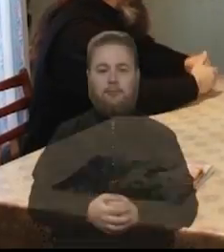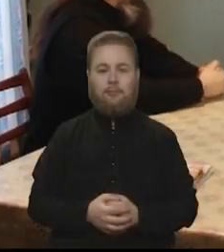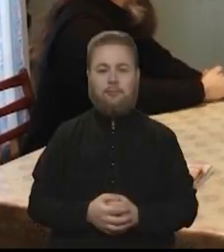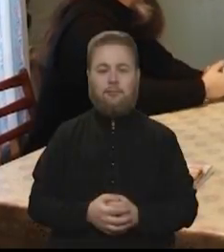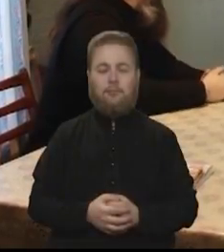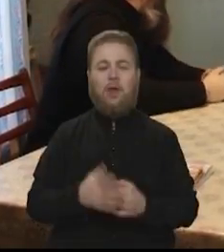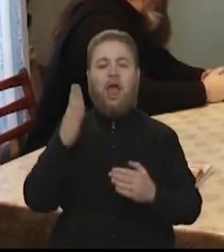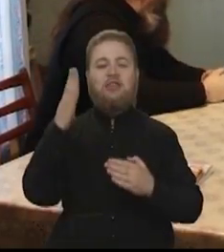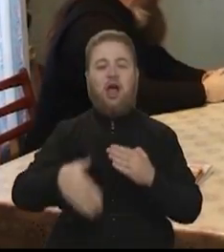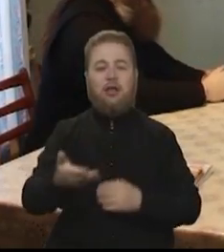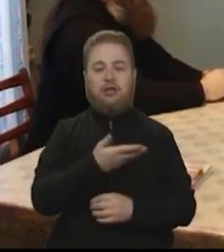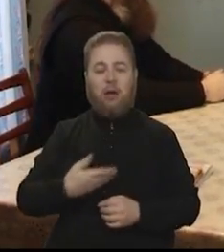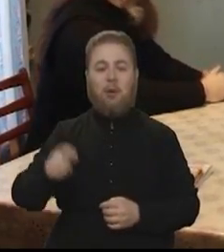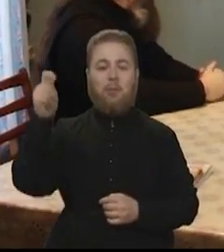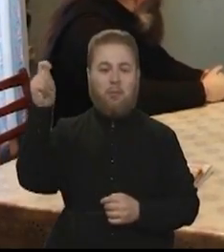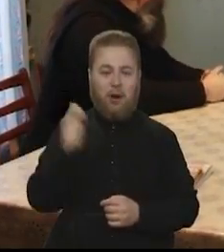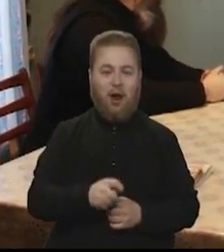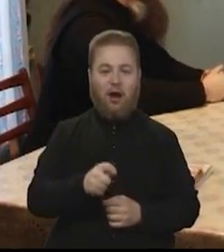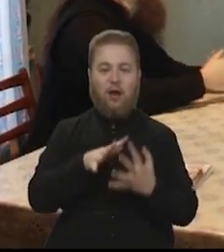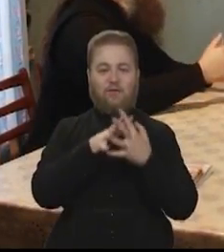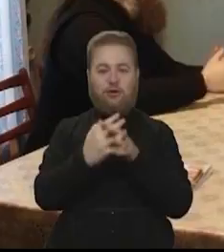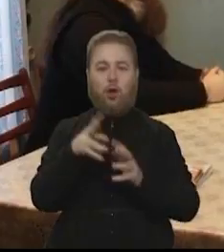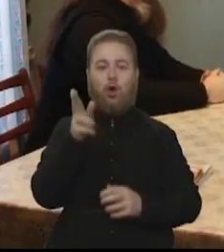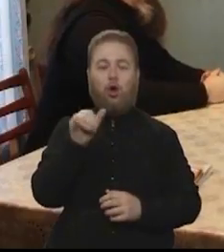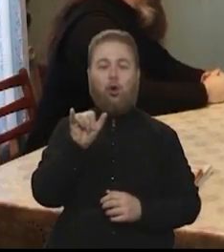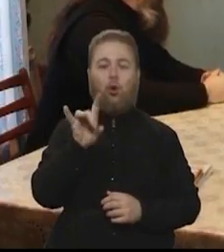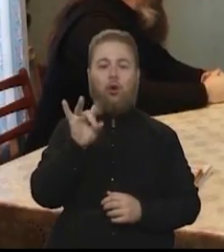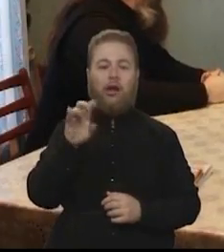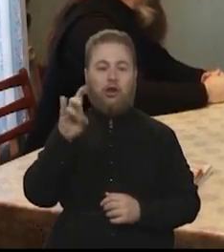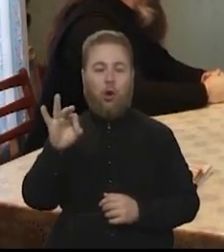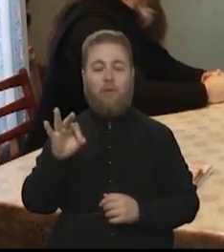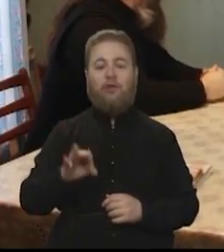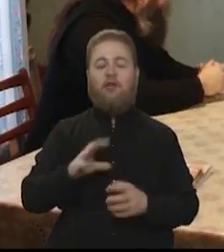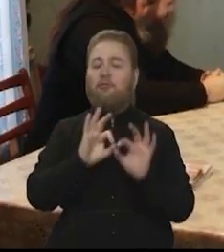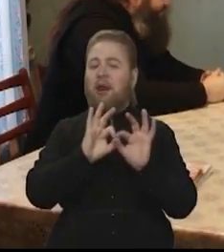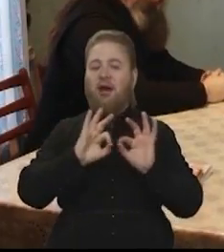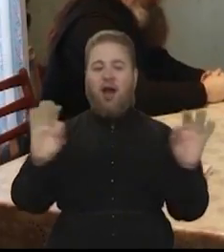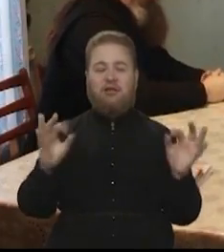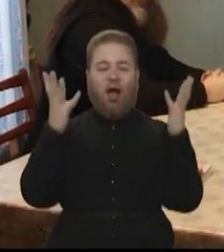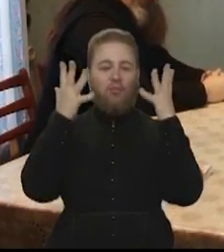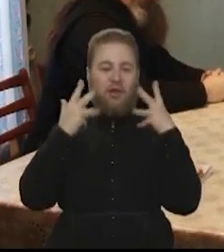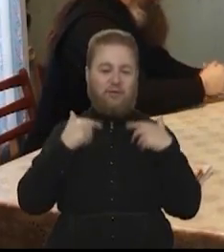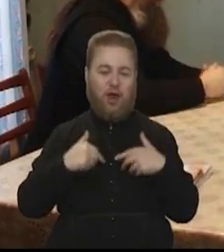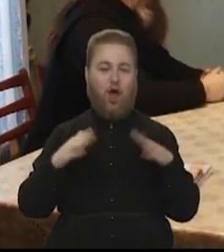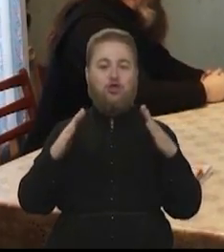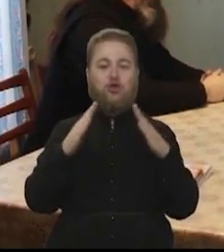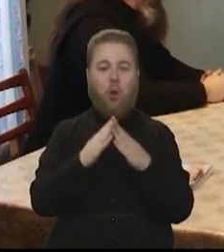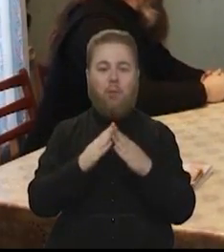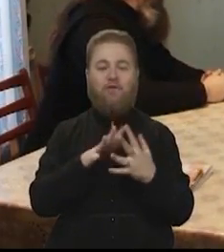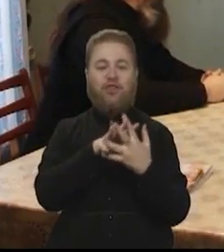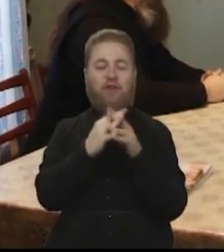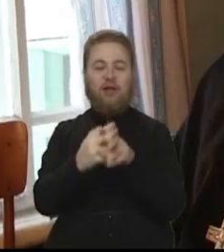Елена Садоковна, наконец-то мы добрались в село Курино, в такой прекрасной атмосфере, в доме, такой в